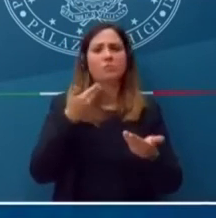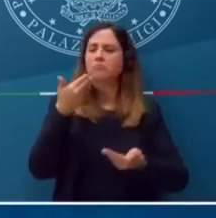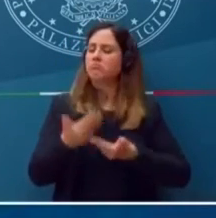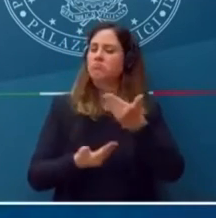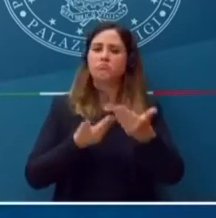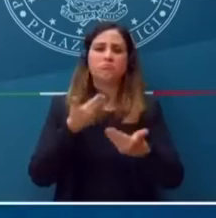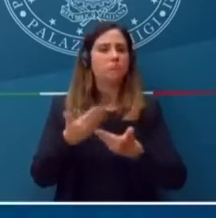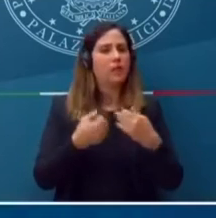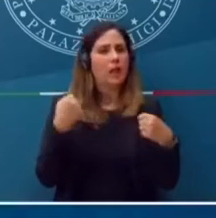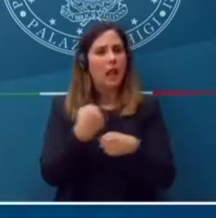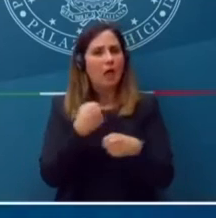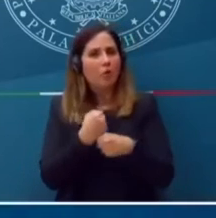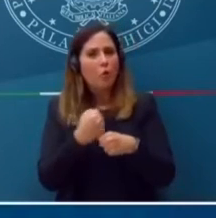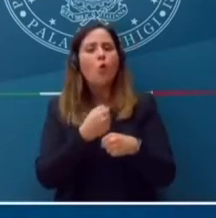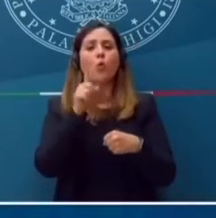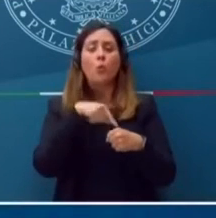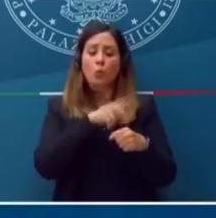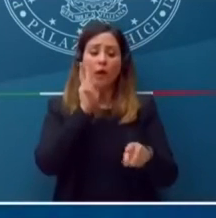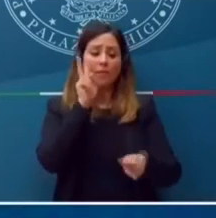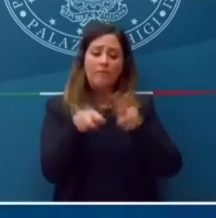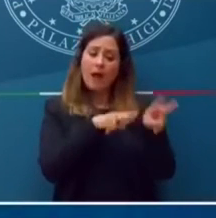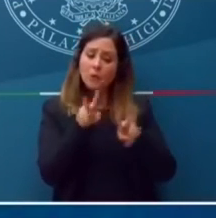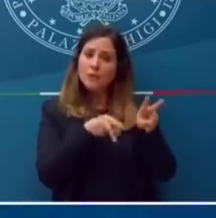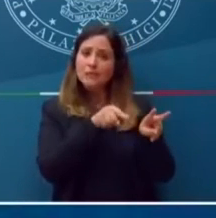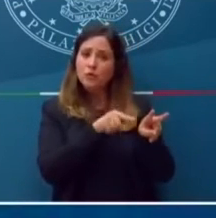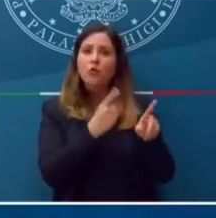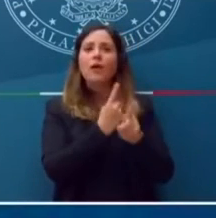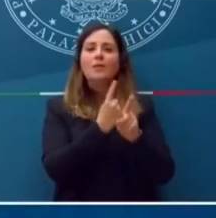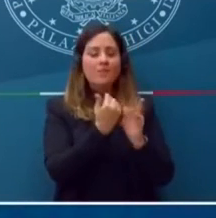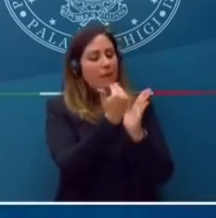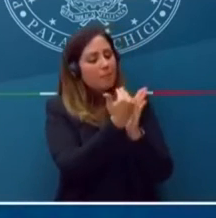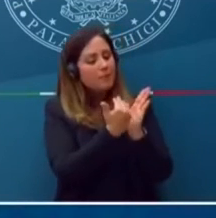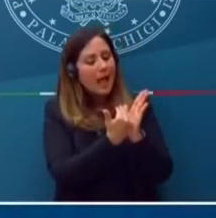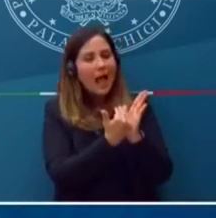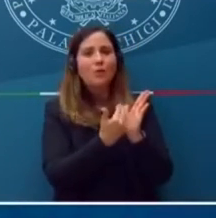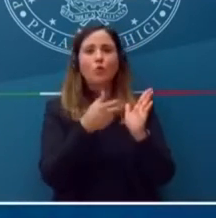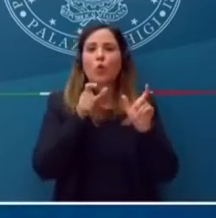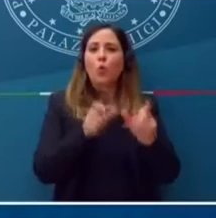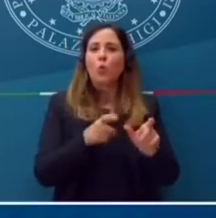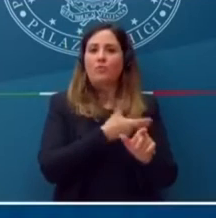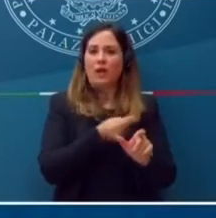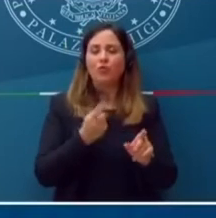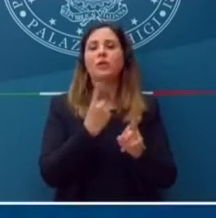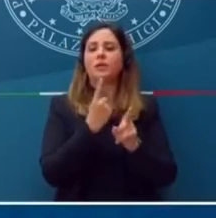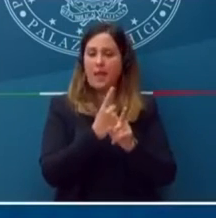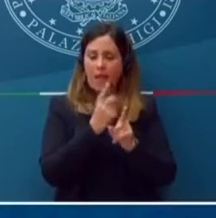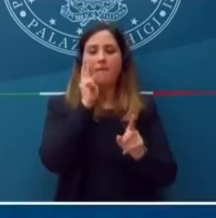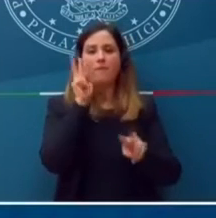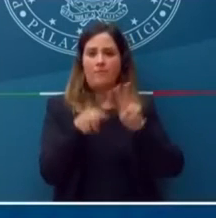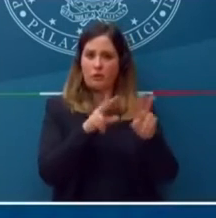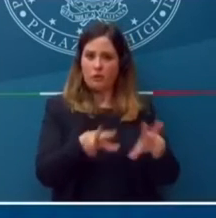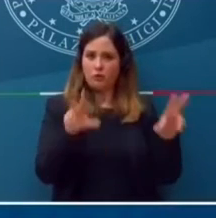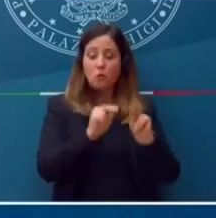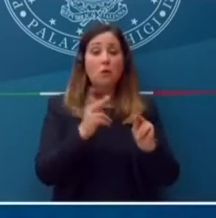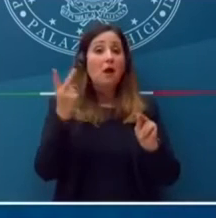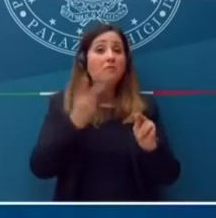sta procedendo a una rivalutazione della composizione del piano vaccinale, ma per quel che so non prevede grandi modifiche